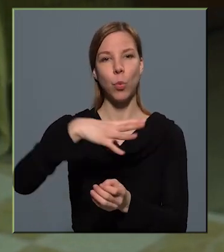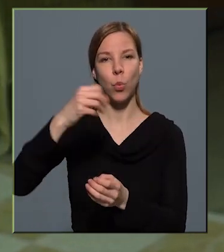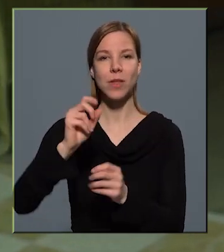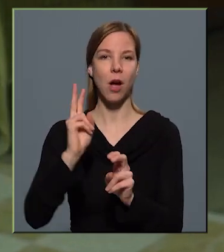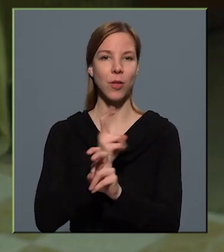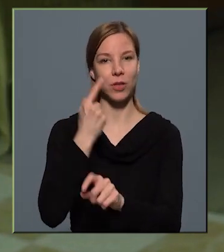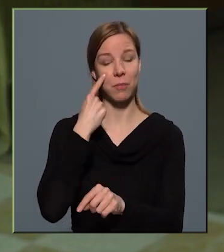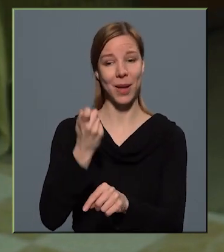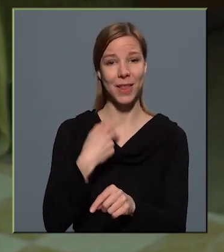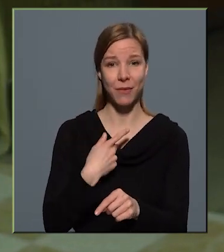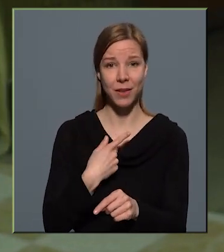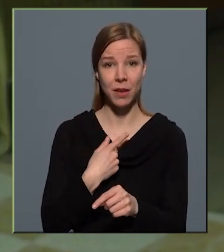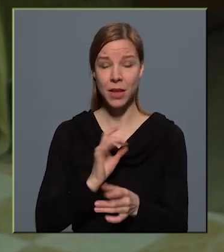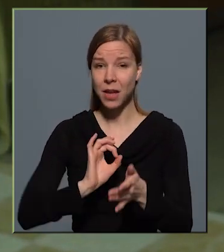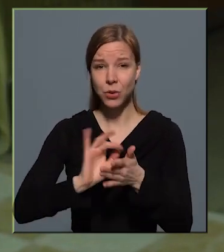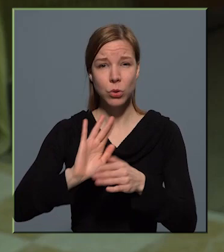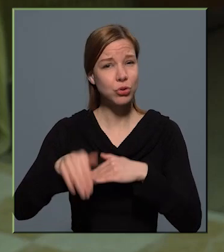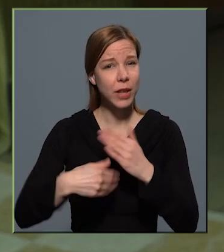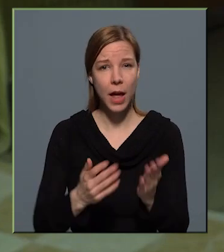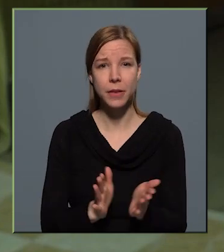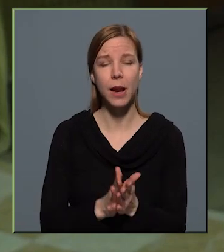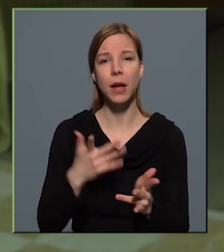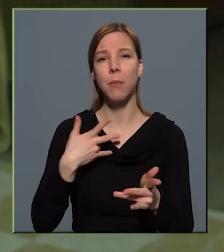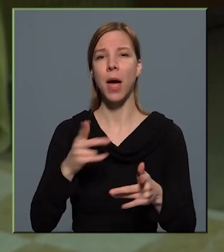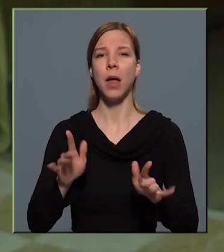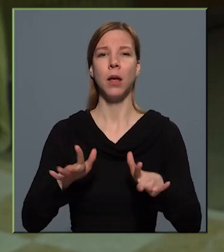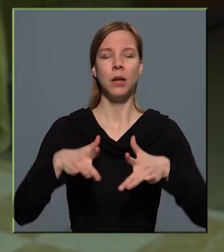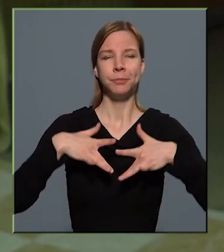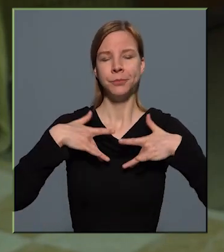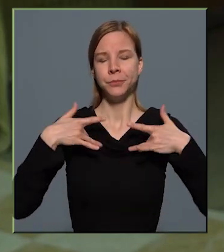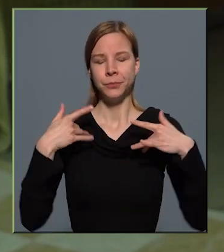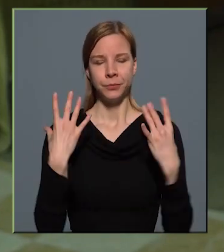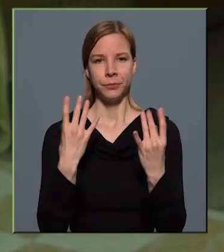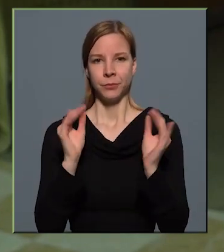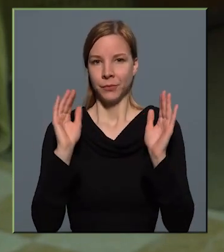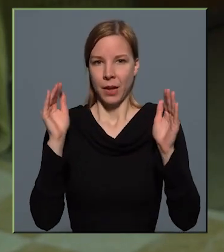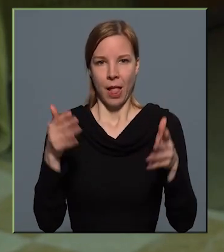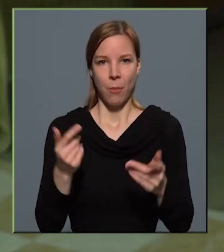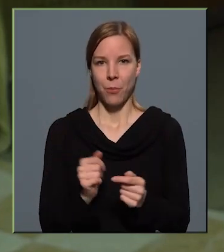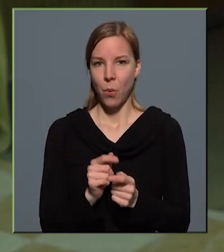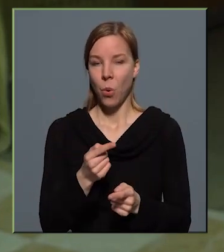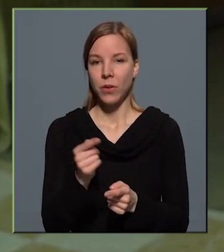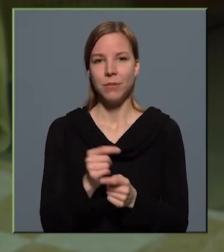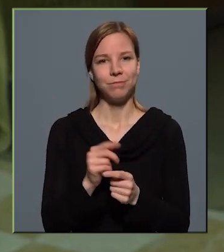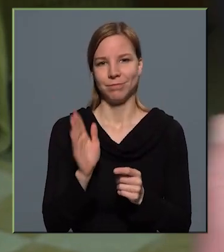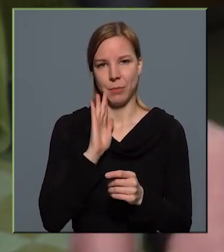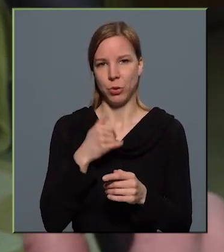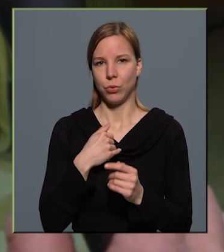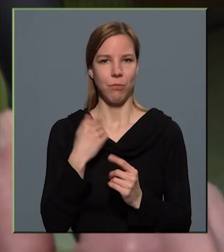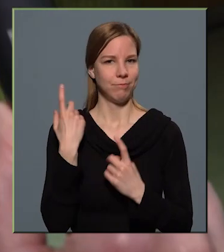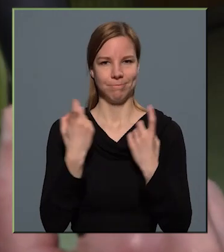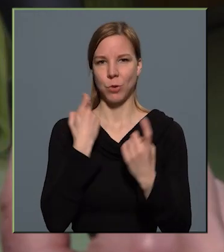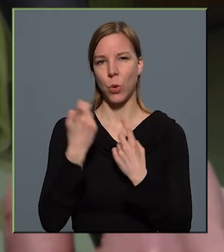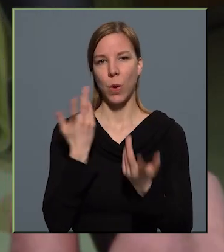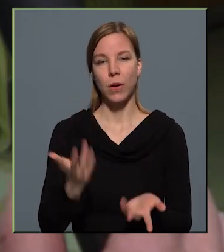igazából annyira gyorsan eltelik, hiszen ilyen flow állapotban vagyunk a koncentrálás miatt, hogy nem tudok úgy merengni.